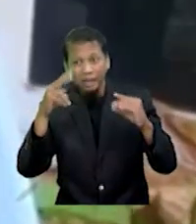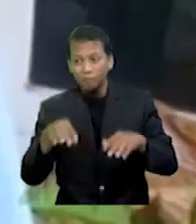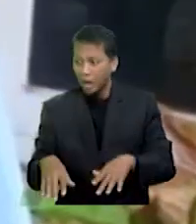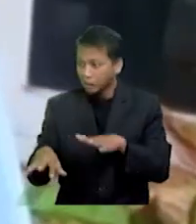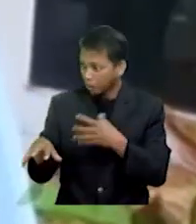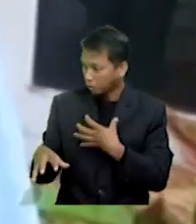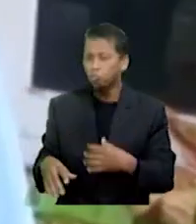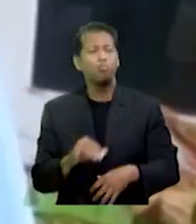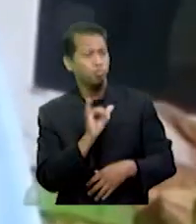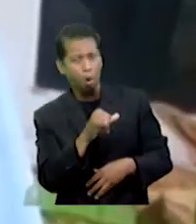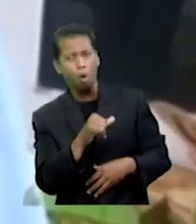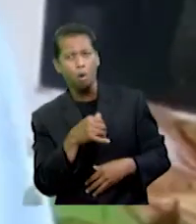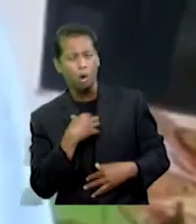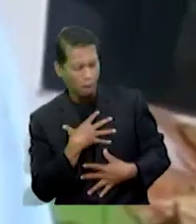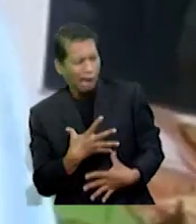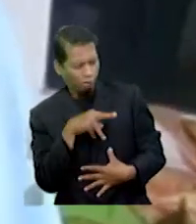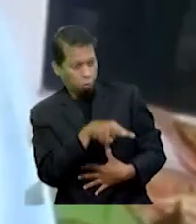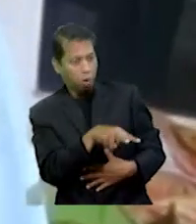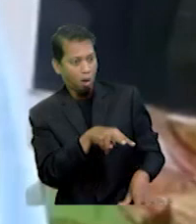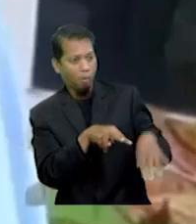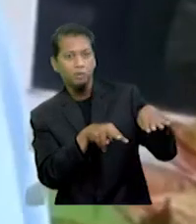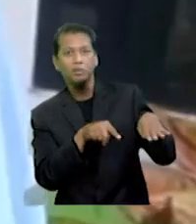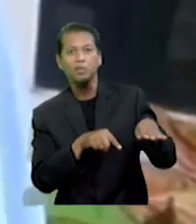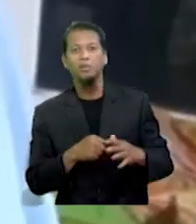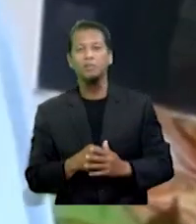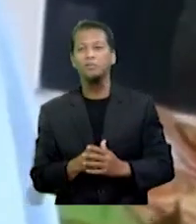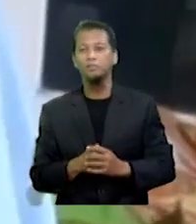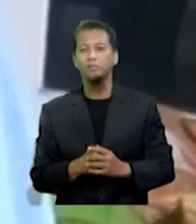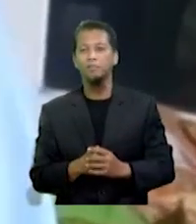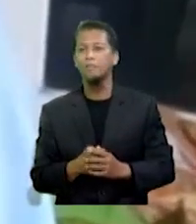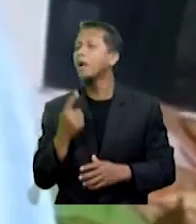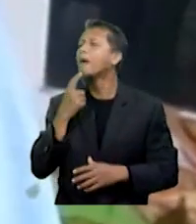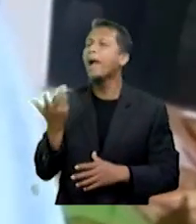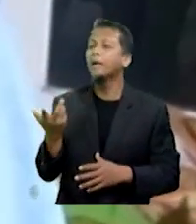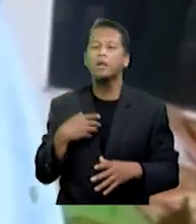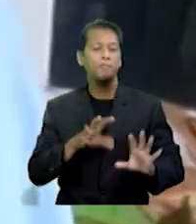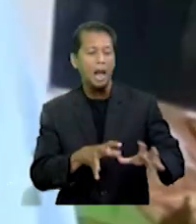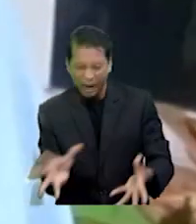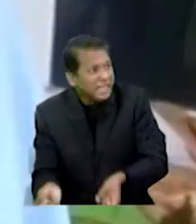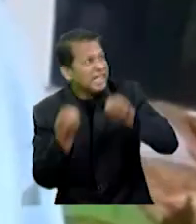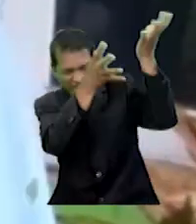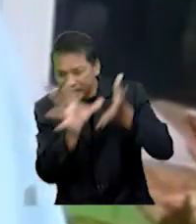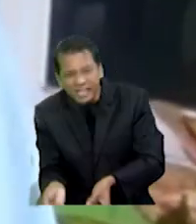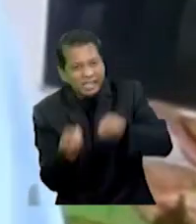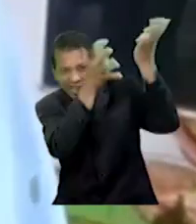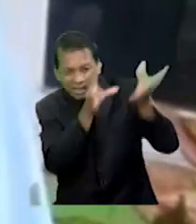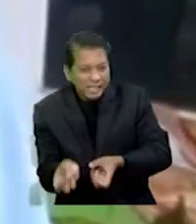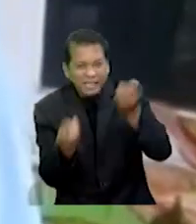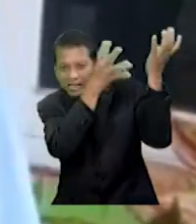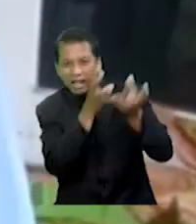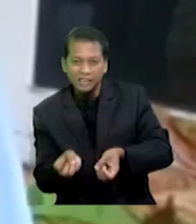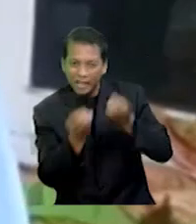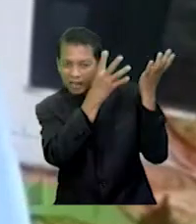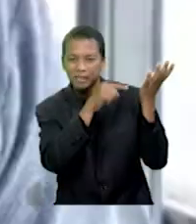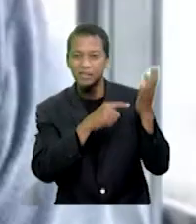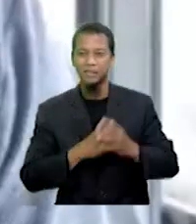Kaget lah, iya. Terus kaget. Apa yang dilakukan, Bu? Ya, kemas barang-barang dinaik-naikin yang kira-kira terendam banjir, itu langsung